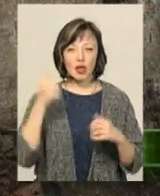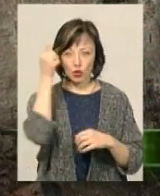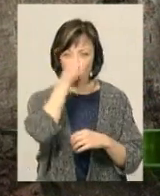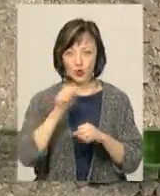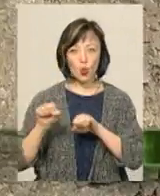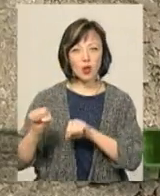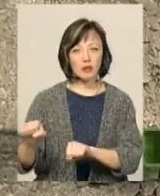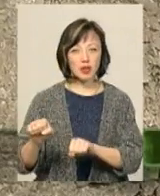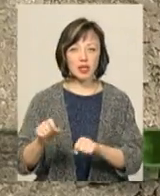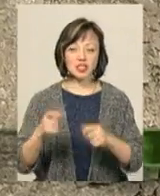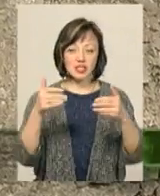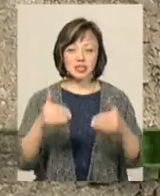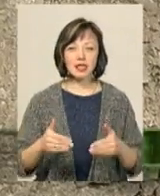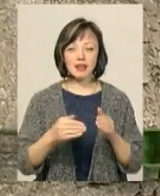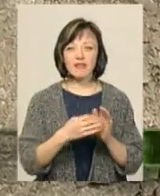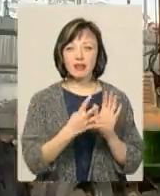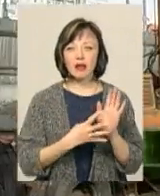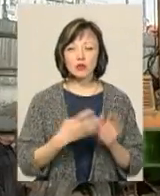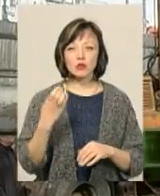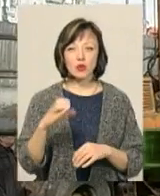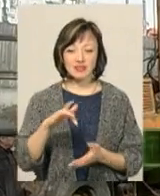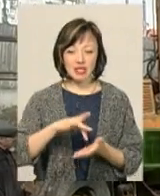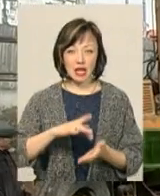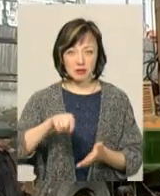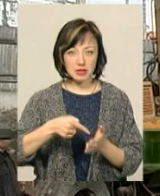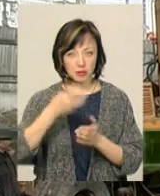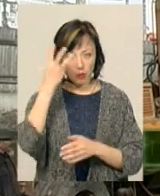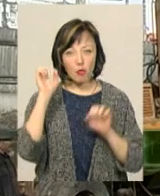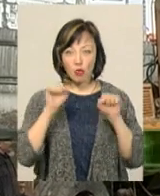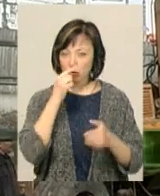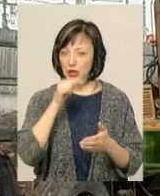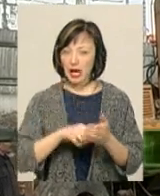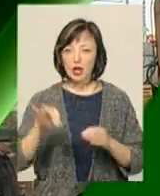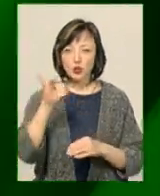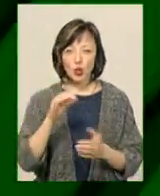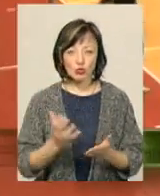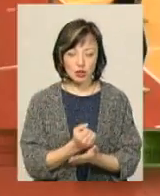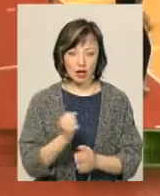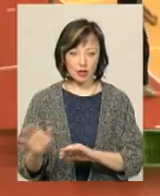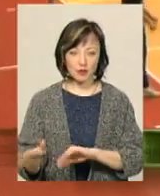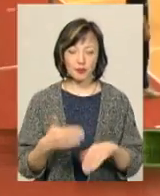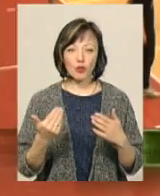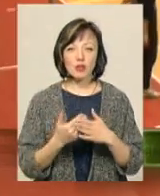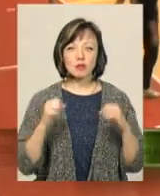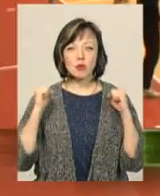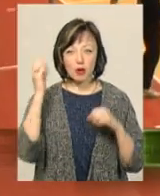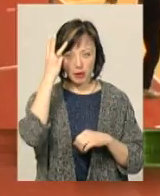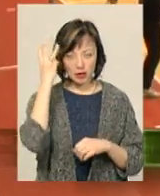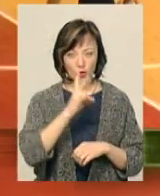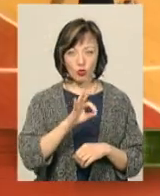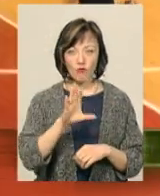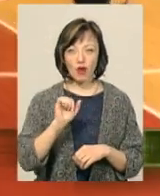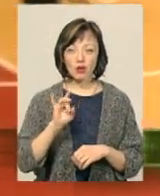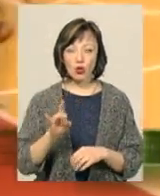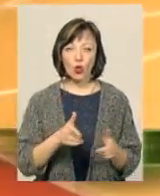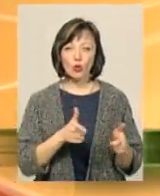укріплення частини 19 століття. У середмісті Хмельницького можуть натрапити на історичну знахідку. Новини спорту. Хмельницький новатор готується до